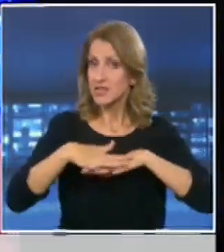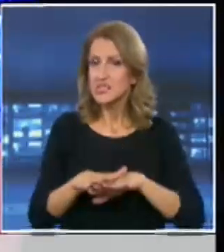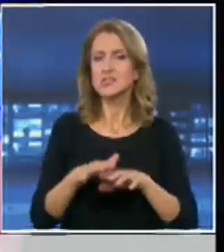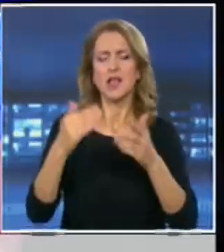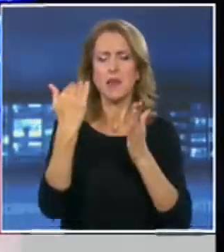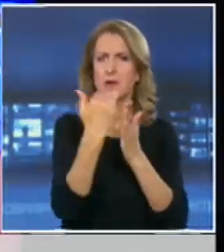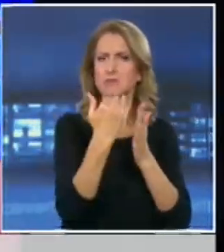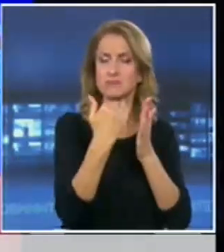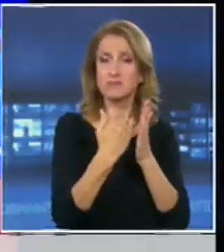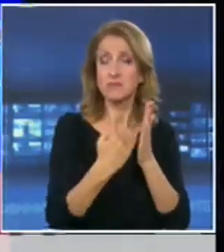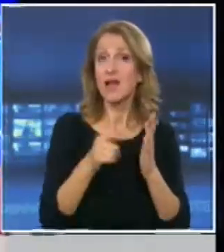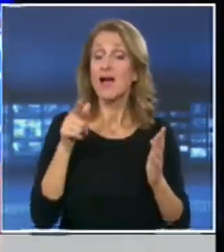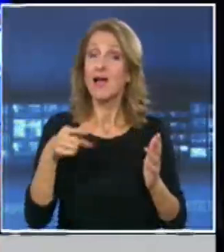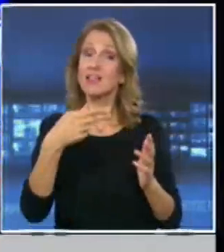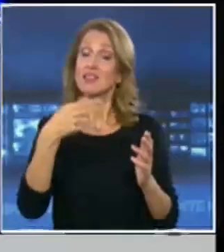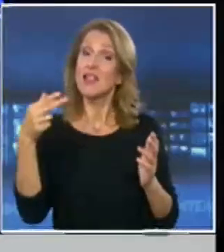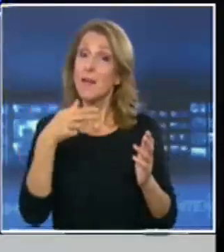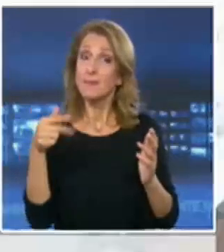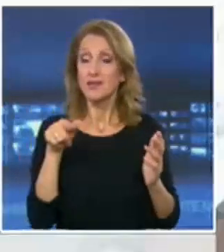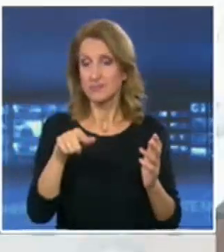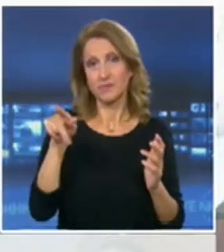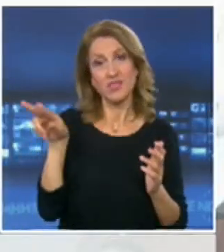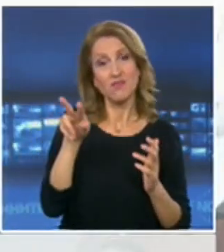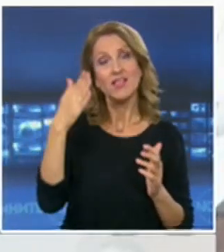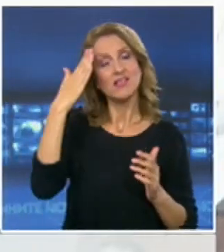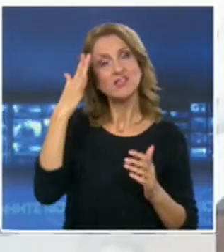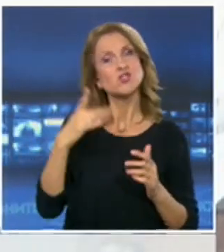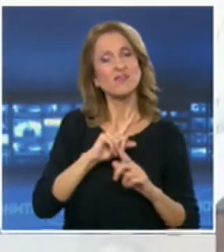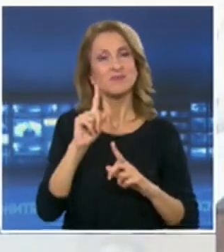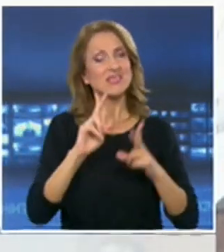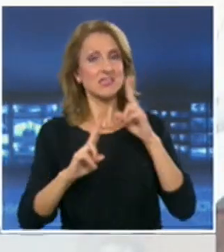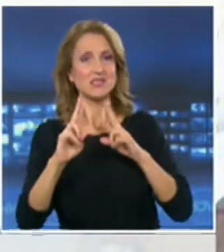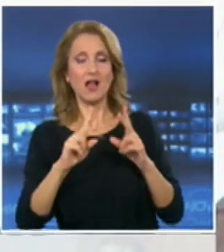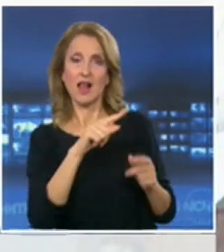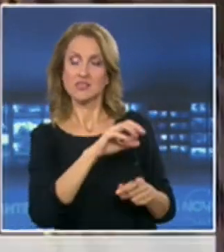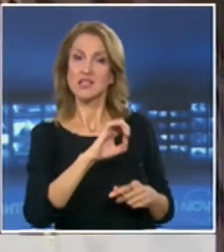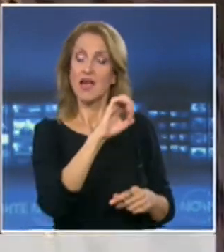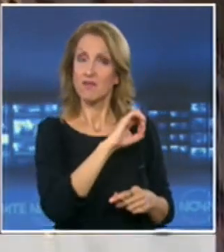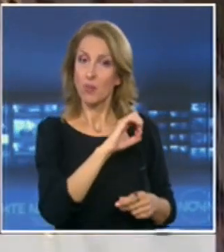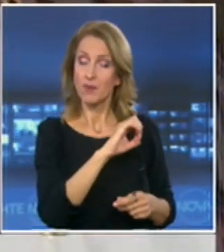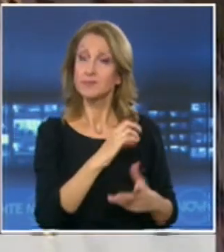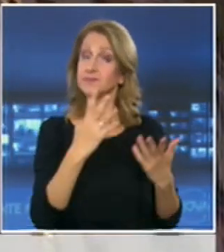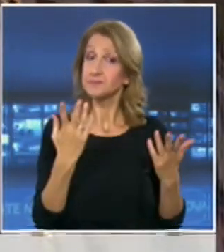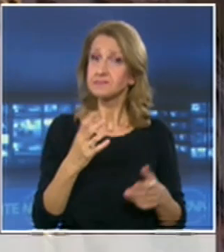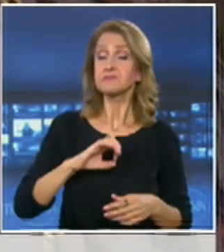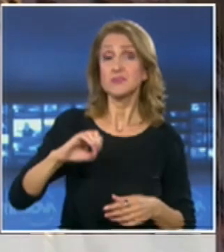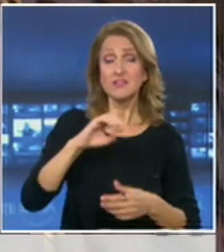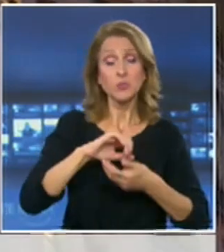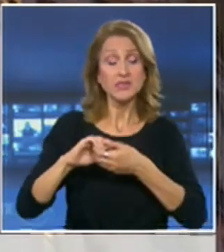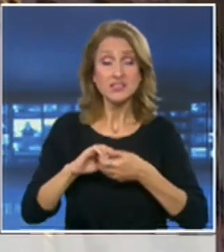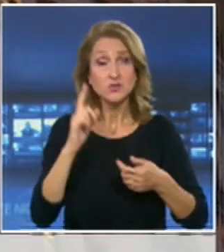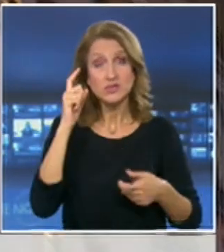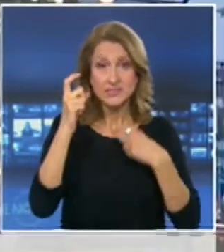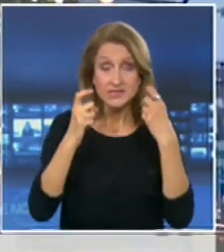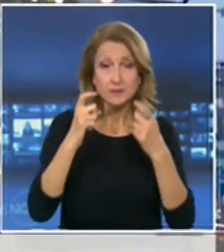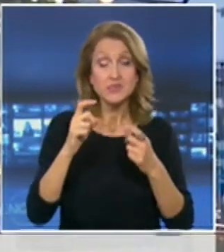които Варшава и Будапеща имат проблеми с европейските институции. В опит да излезе от кризата, Европейският съюз обмисля различни варианти,